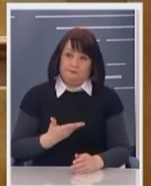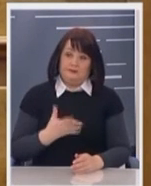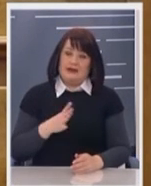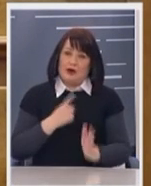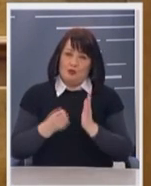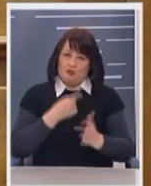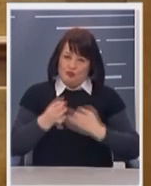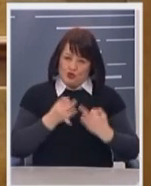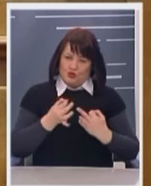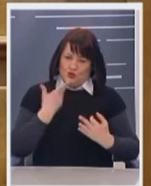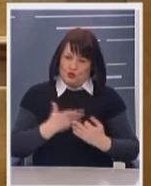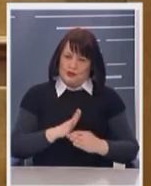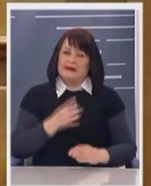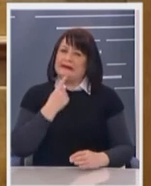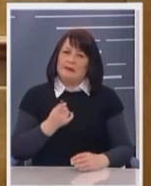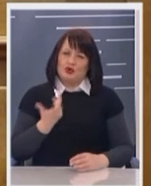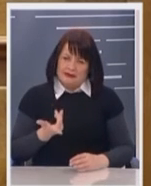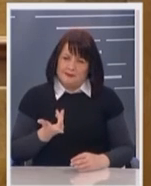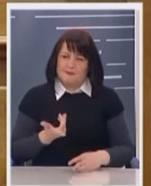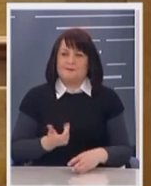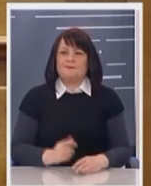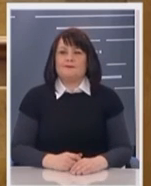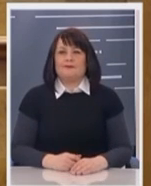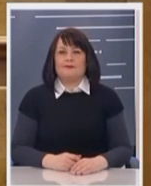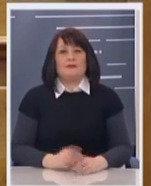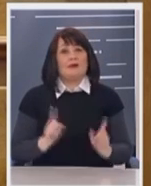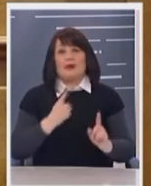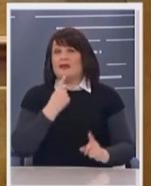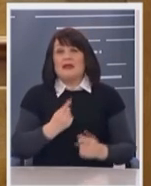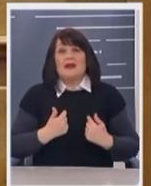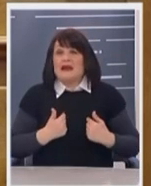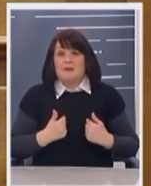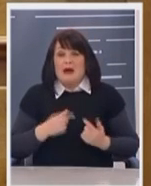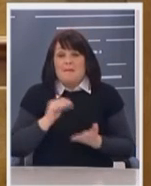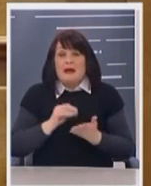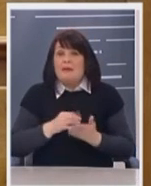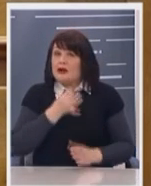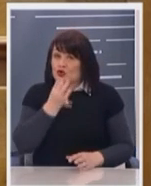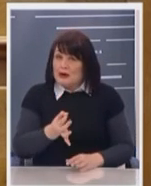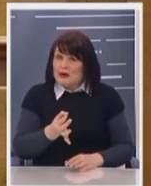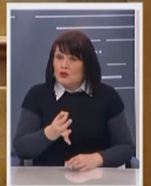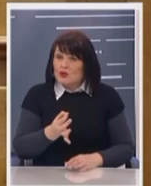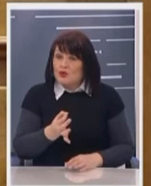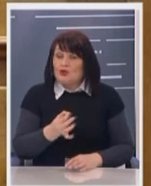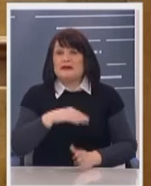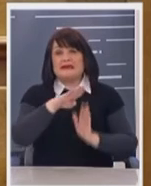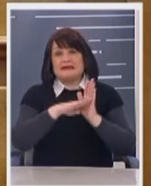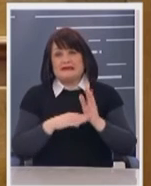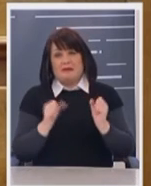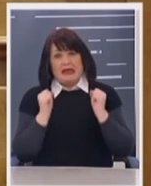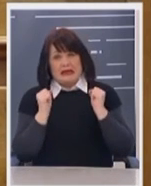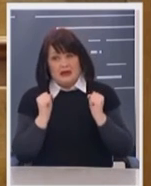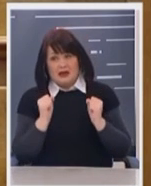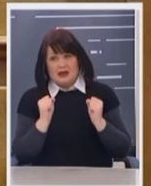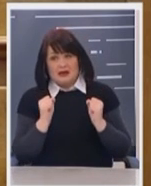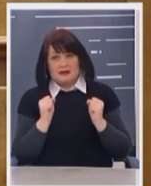παρέμβαση λέγοντας το εξής. Δεν ισχυρίζομαι, επαναλαμβάνω, ότι το σύστημα υγείας επί των ημερών